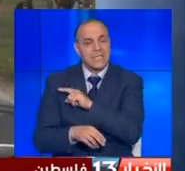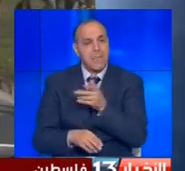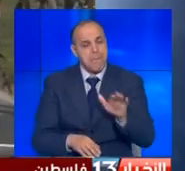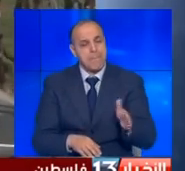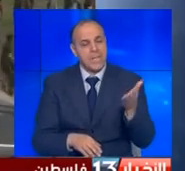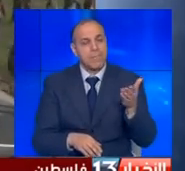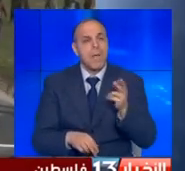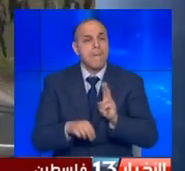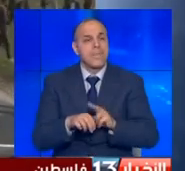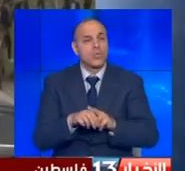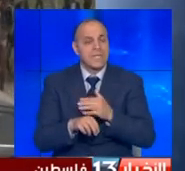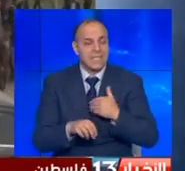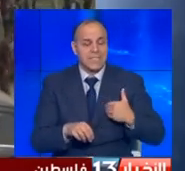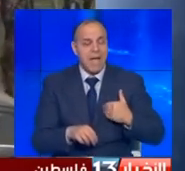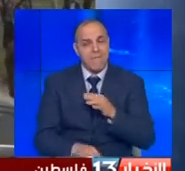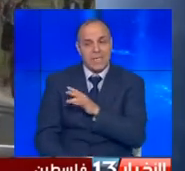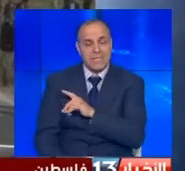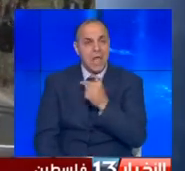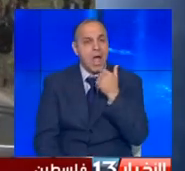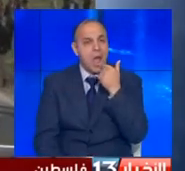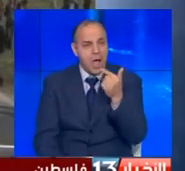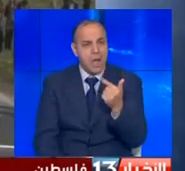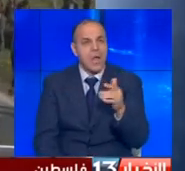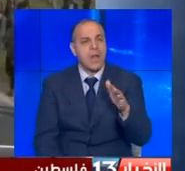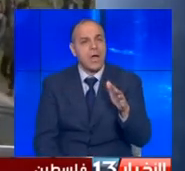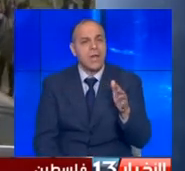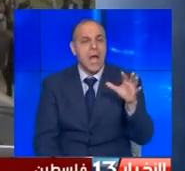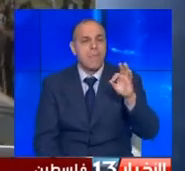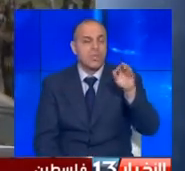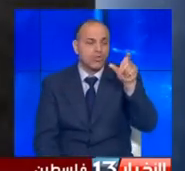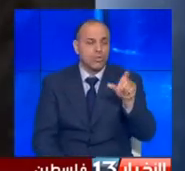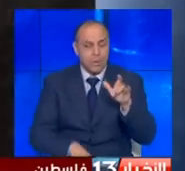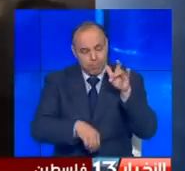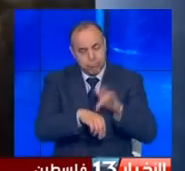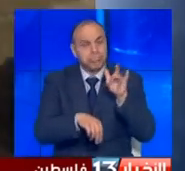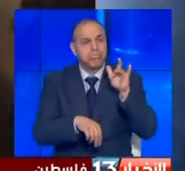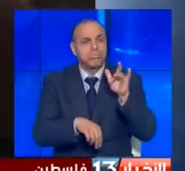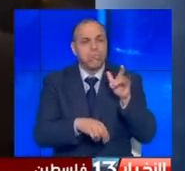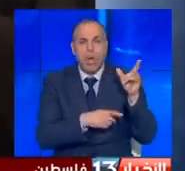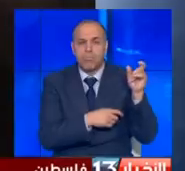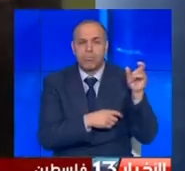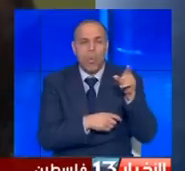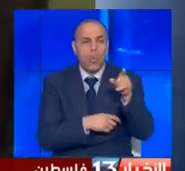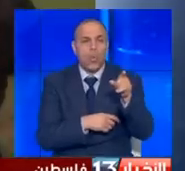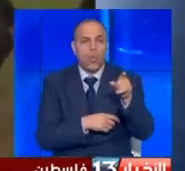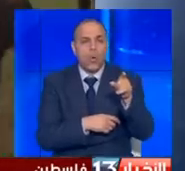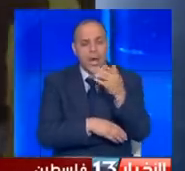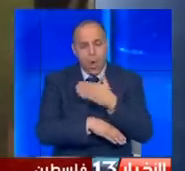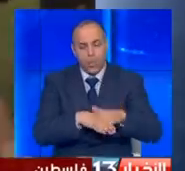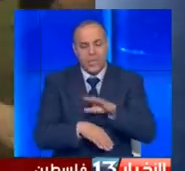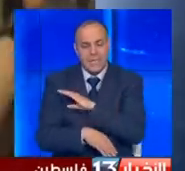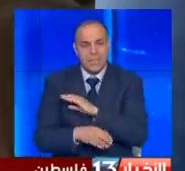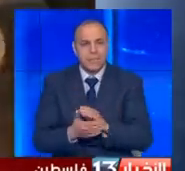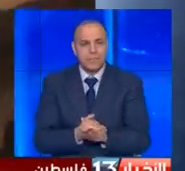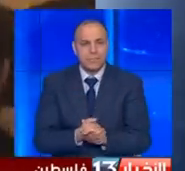مسؤولو الساحه الفلسطينيه عدوا ما لا يقل عن خمسين مصاب فلسطيني معظمهم على حدود غزه